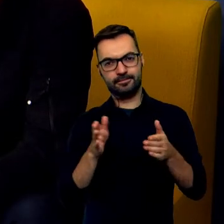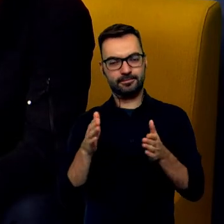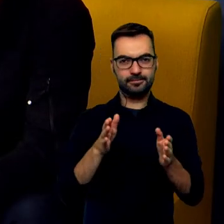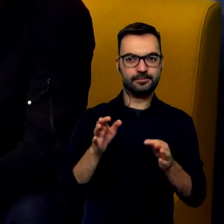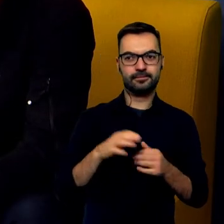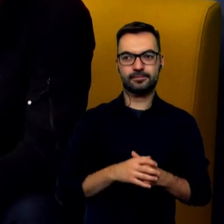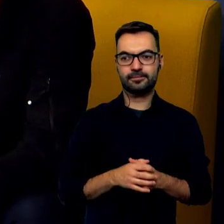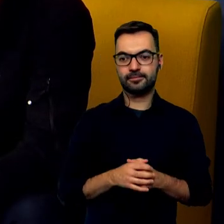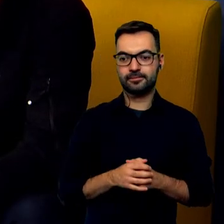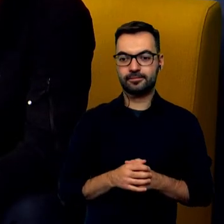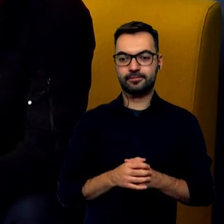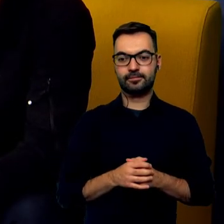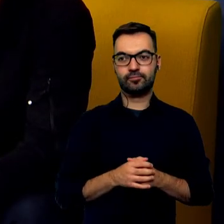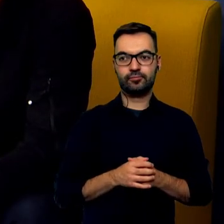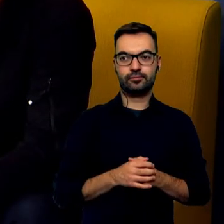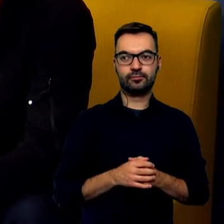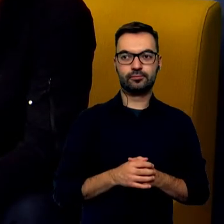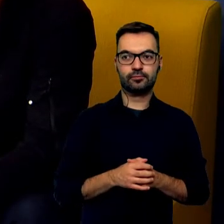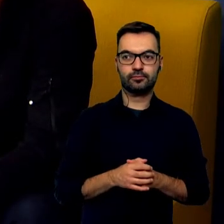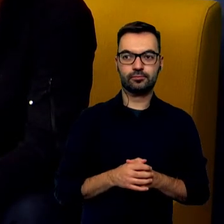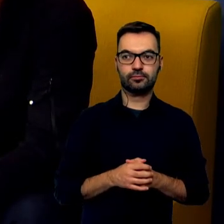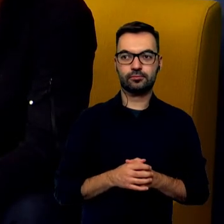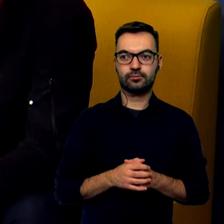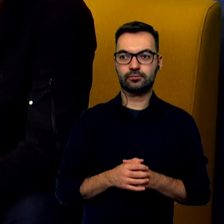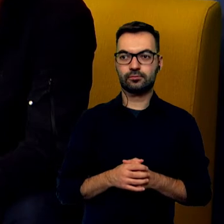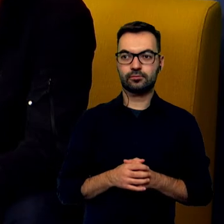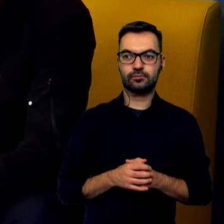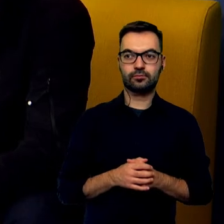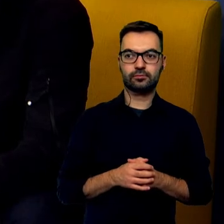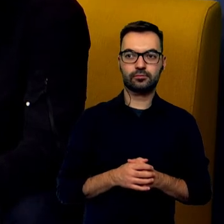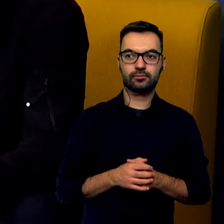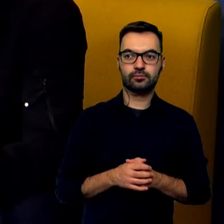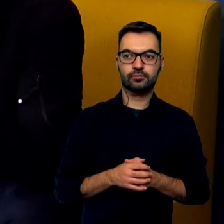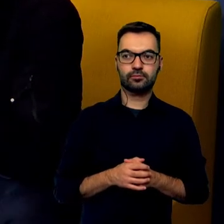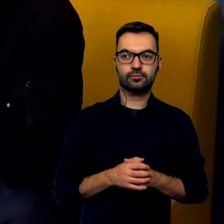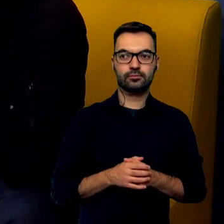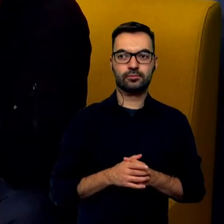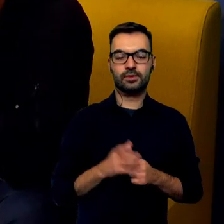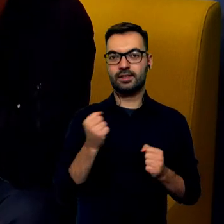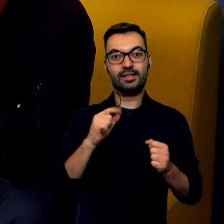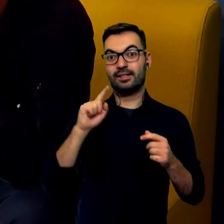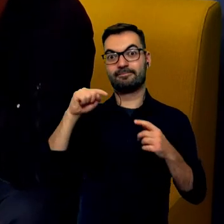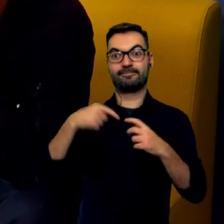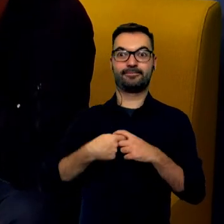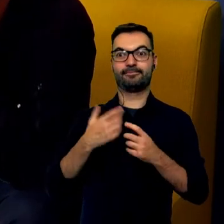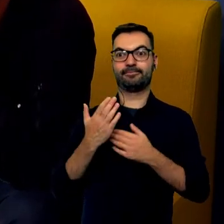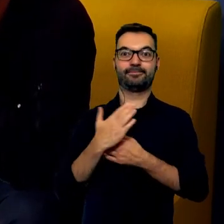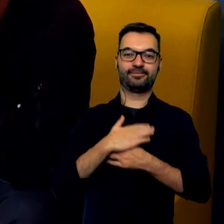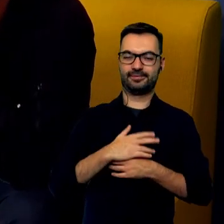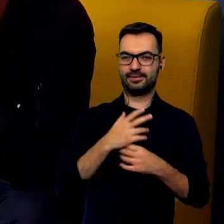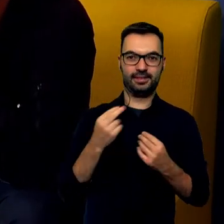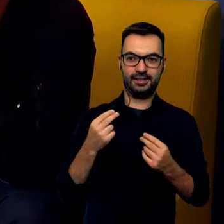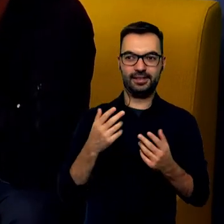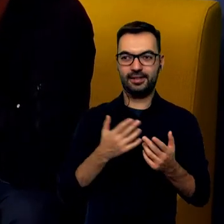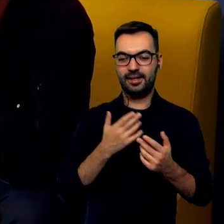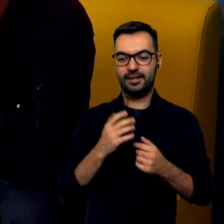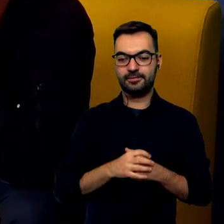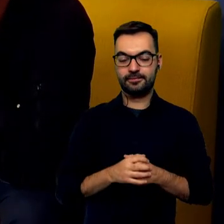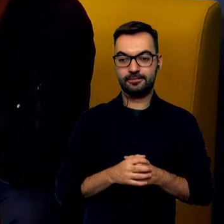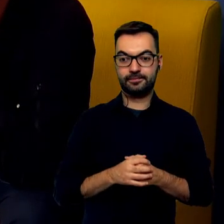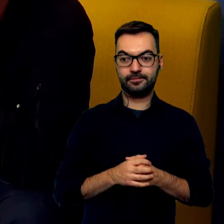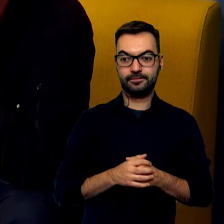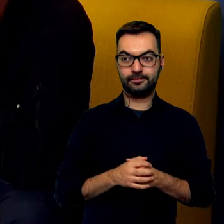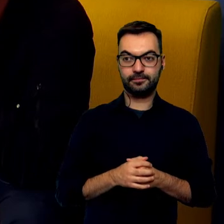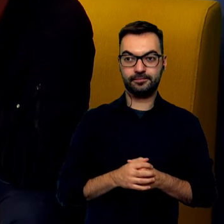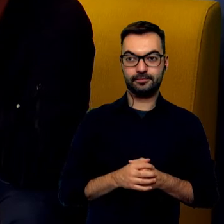którymi współpracuję, ale już w bardzo, powiedzmy, no, nie inwazyjny sposób, ani nie,